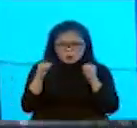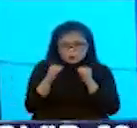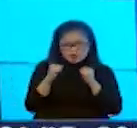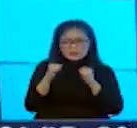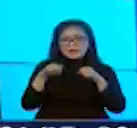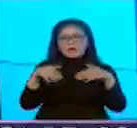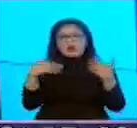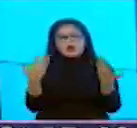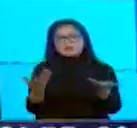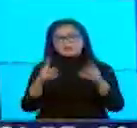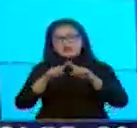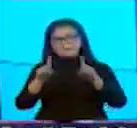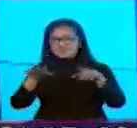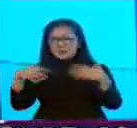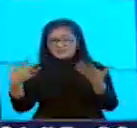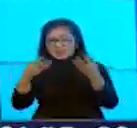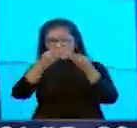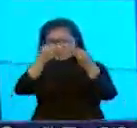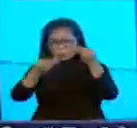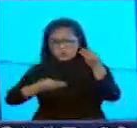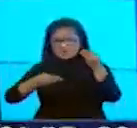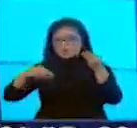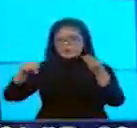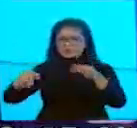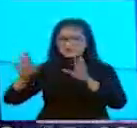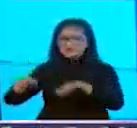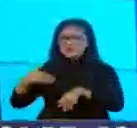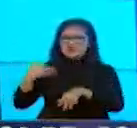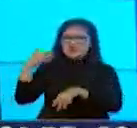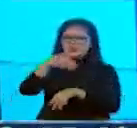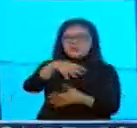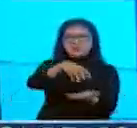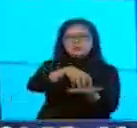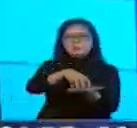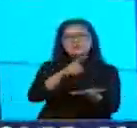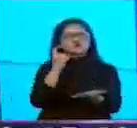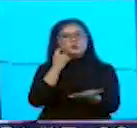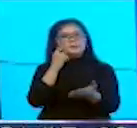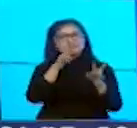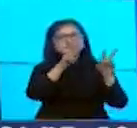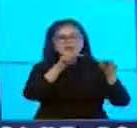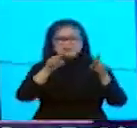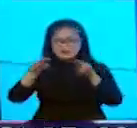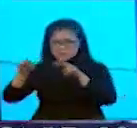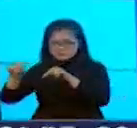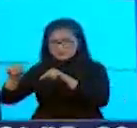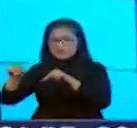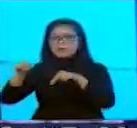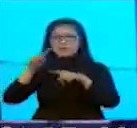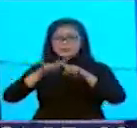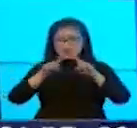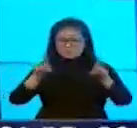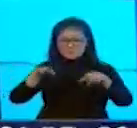Sufmi Dasko bersama dengan wartawan meninjau Gedung Nusantara 1 DPR RI Jakarta. Hasil dari peninjauan, Gedung DPR RI belum layak